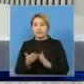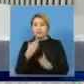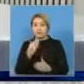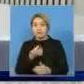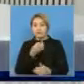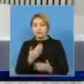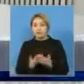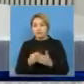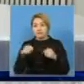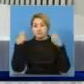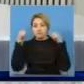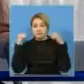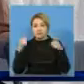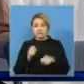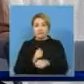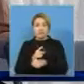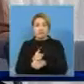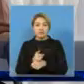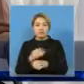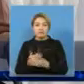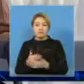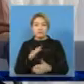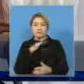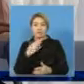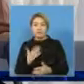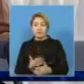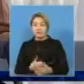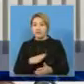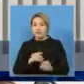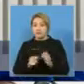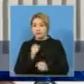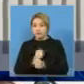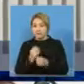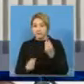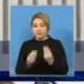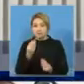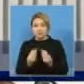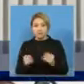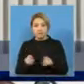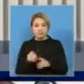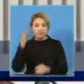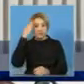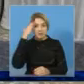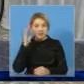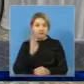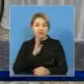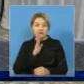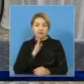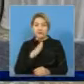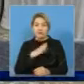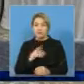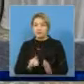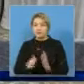начали поступать свадебные заказы. Кроме того, по многочисленным просьбам стала изготавливать игрушки. Такой талант у девушки наблюдается